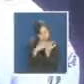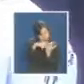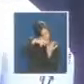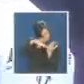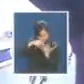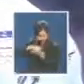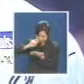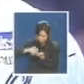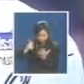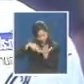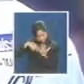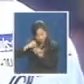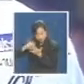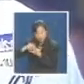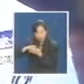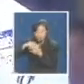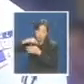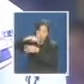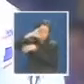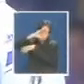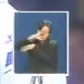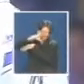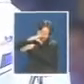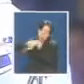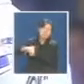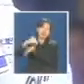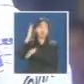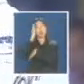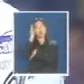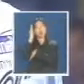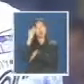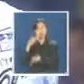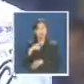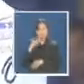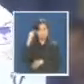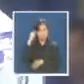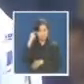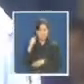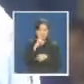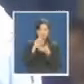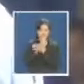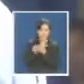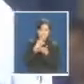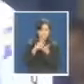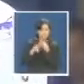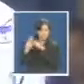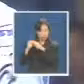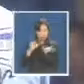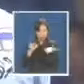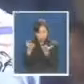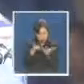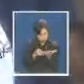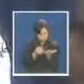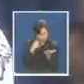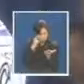มค่อนข้างมั่นใจนะครับว่าเรื่องมาถึงผมเนี่ยนะครับไม่มีเกิน2วันผมตัดสินใจ